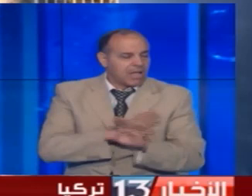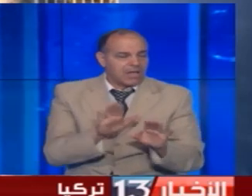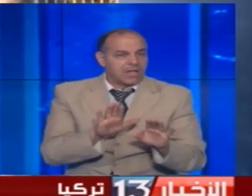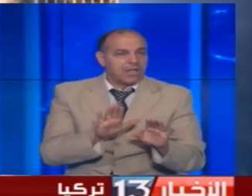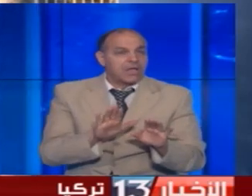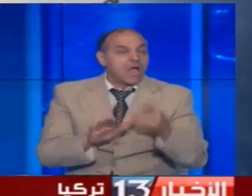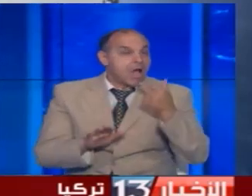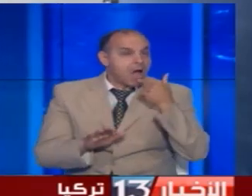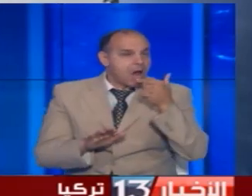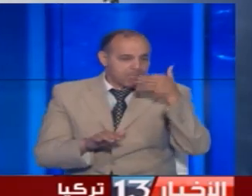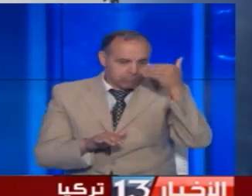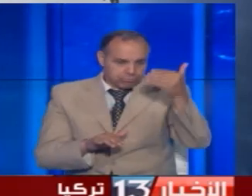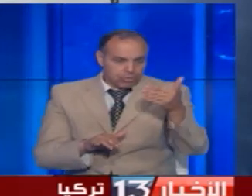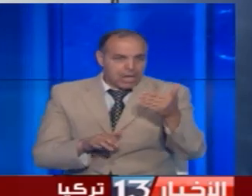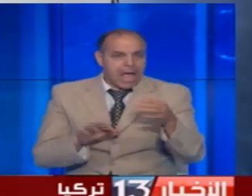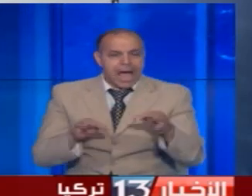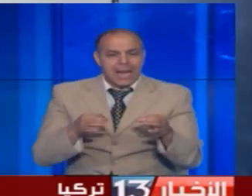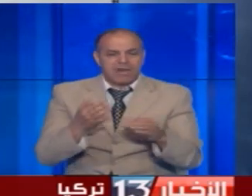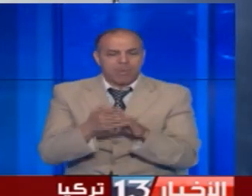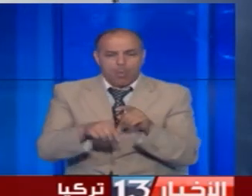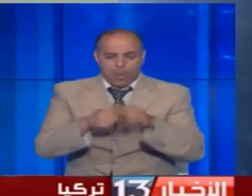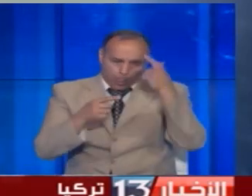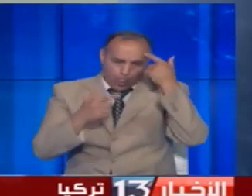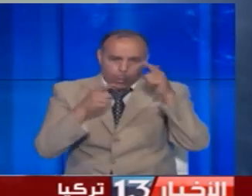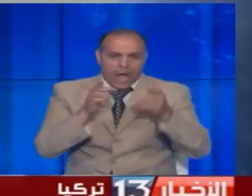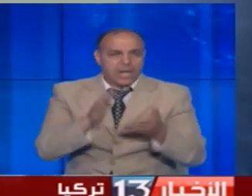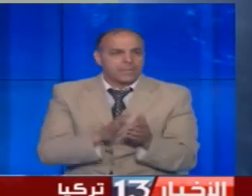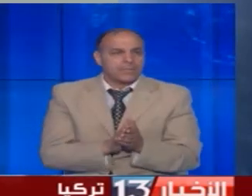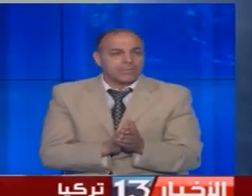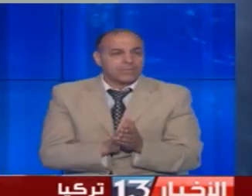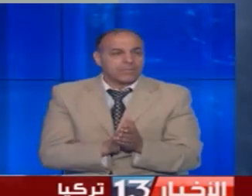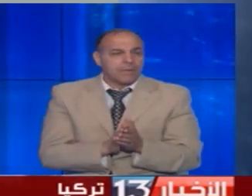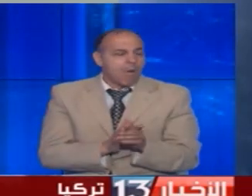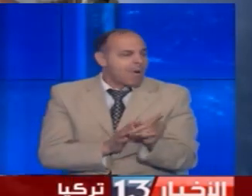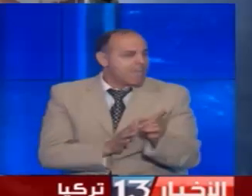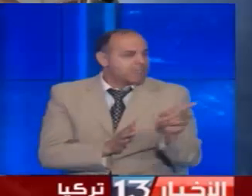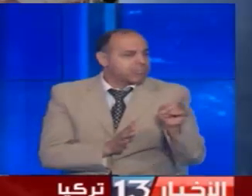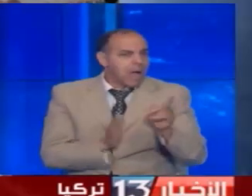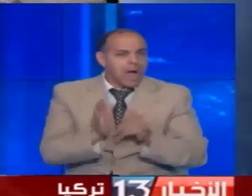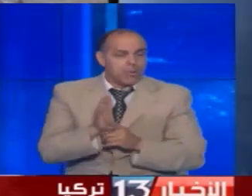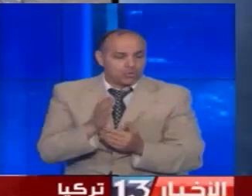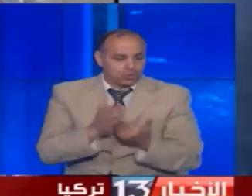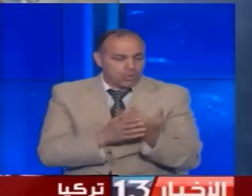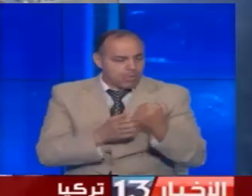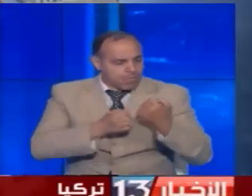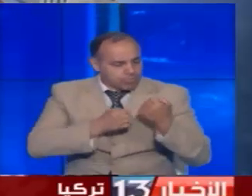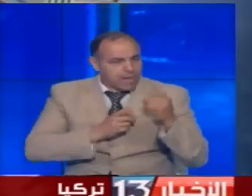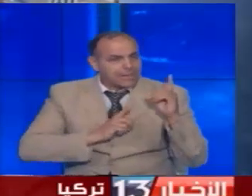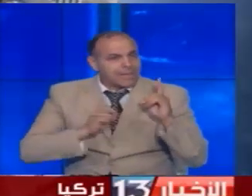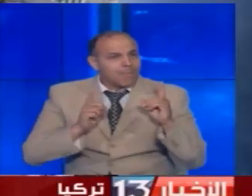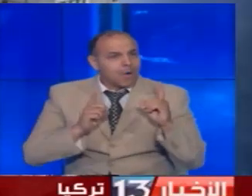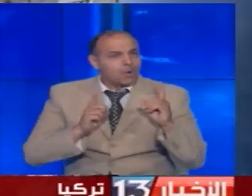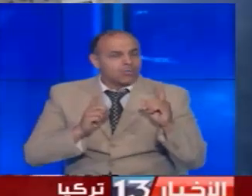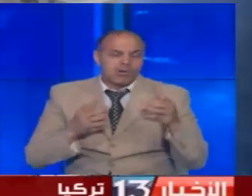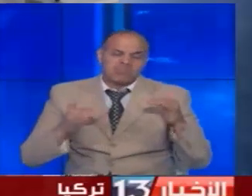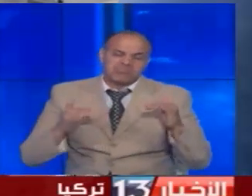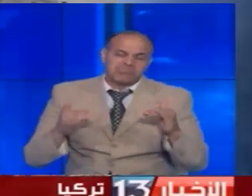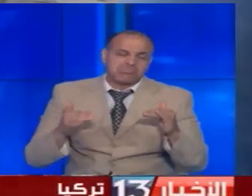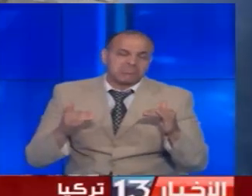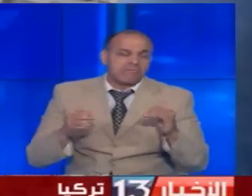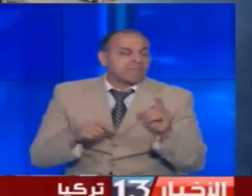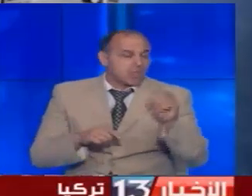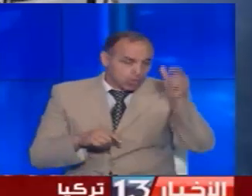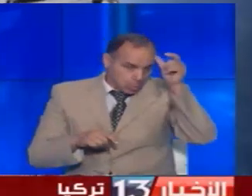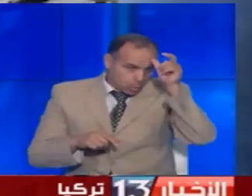في المقابل قادرا على حلها في أي وقت. ويقول منتقدون أن هذا النظام سيقوض الديمقراطية بشكل أكبر في